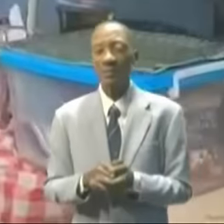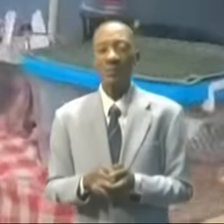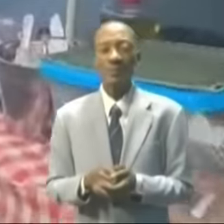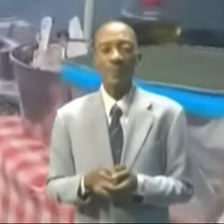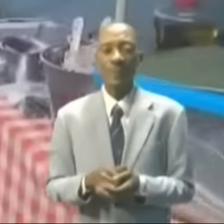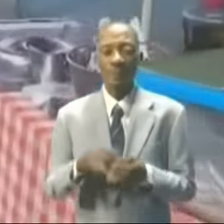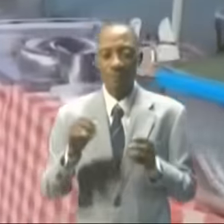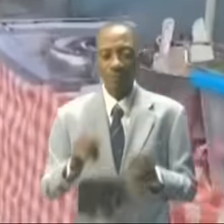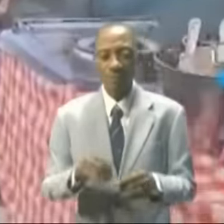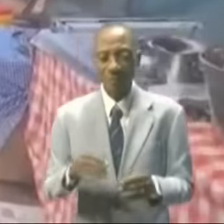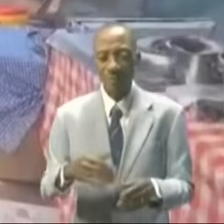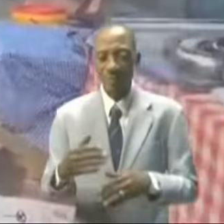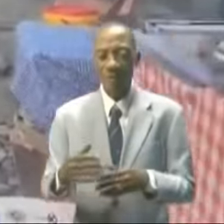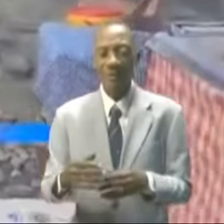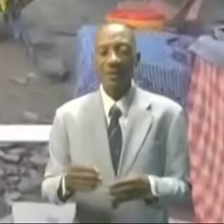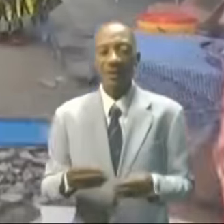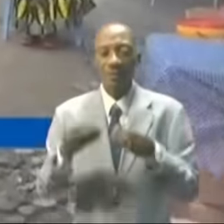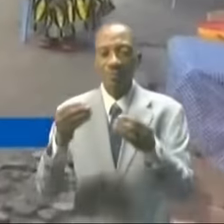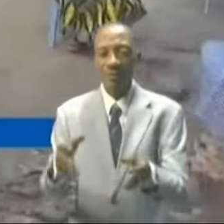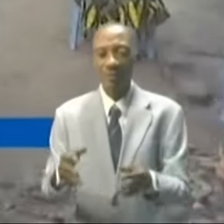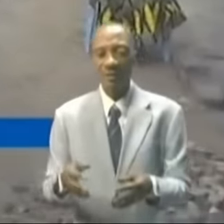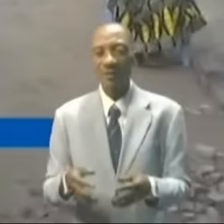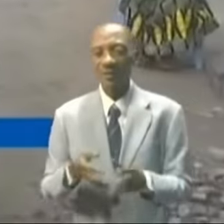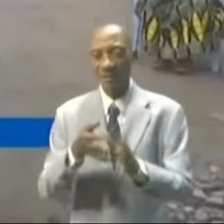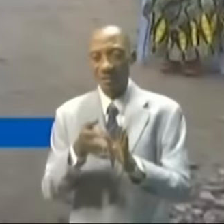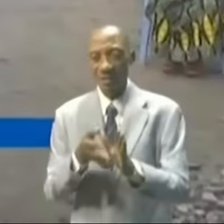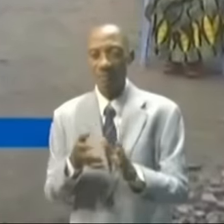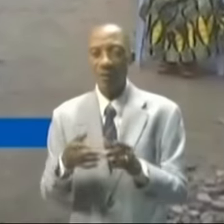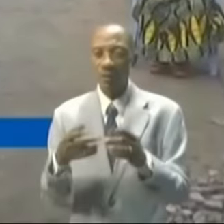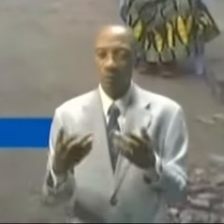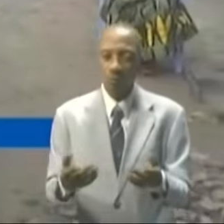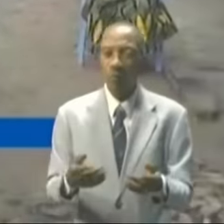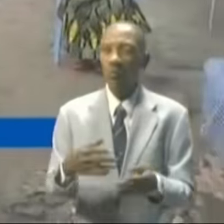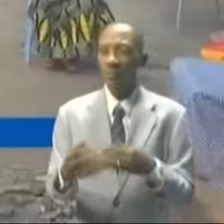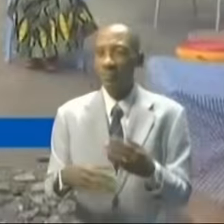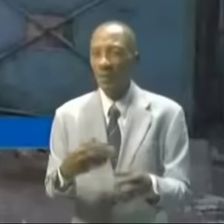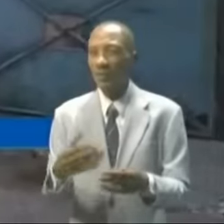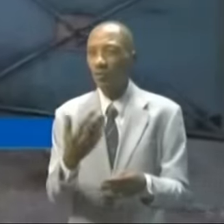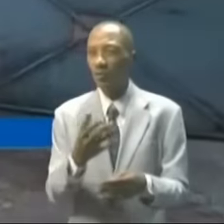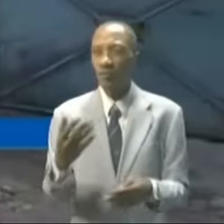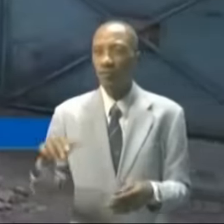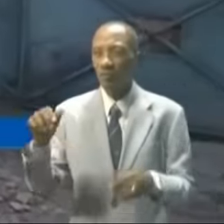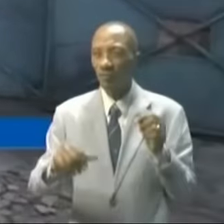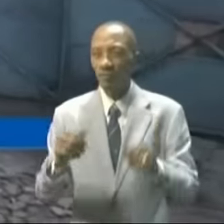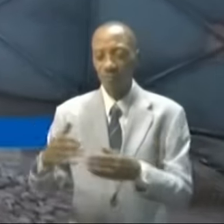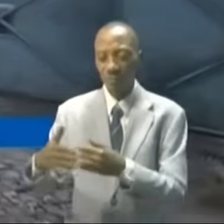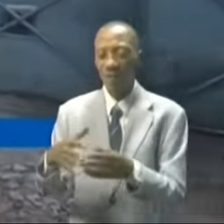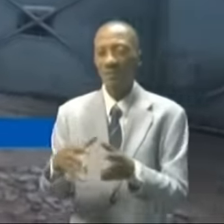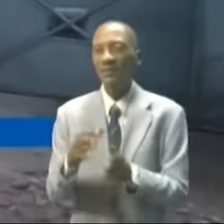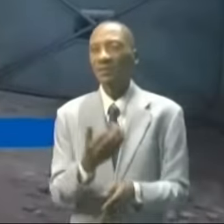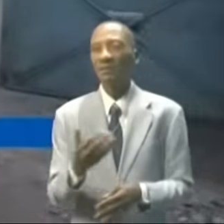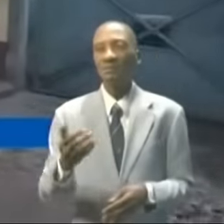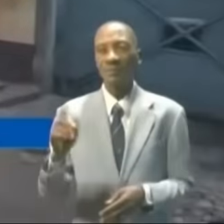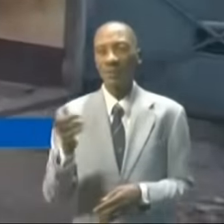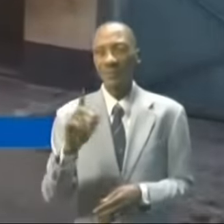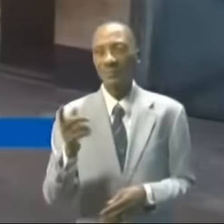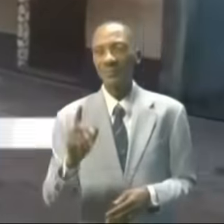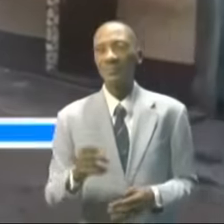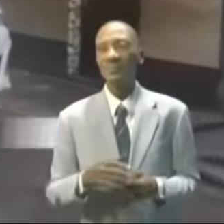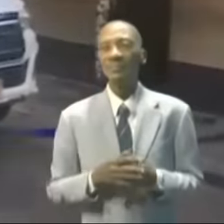du dossier pour apaiser les habitants de ces coins qui vivent déjà dans une crainte perpétuelle face à